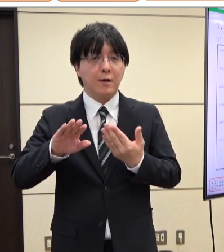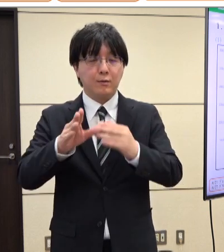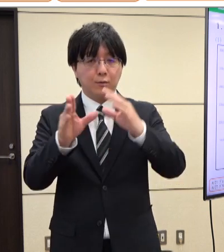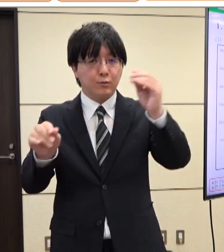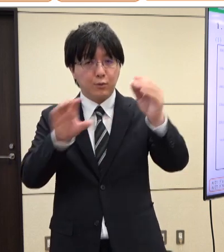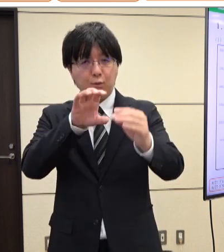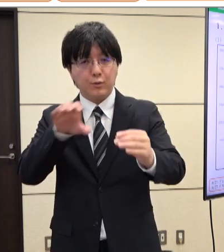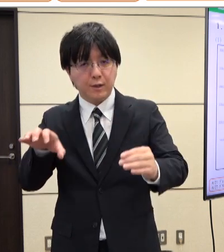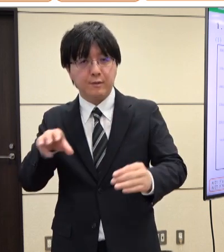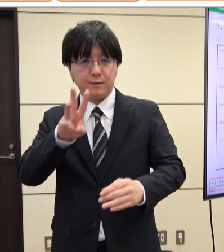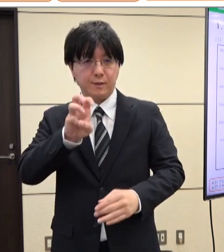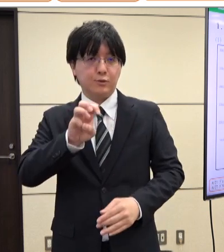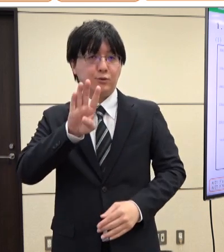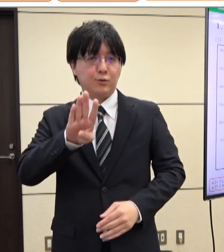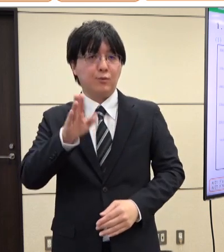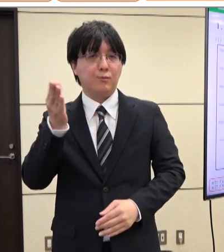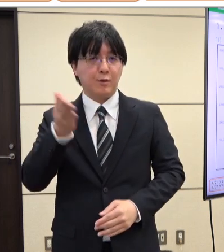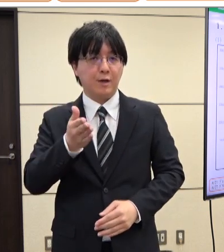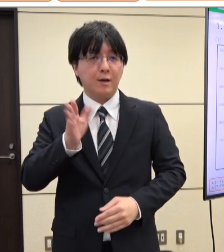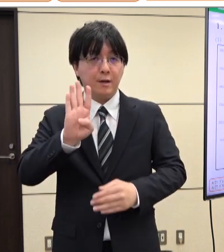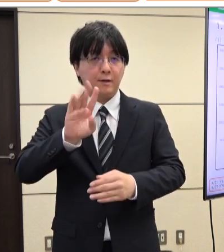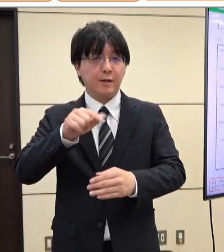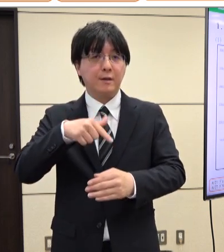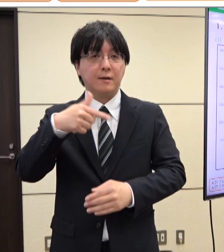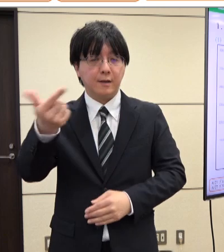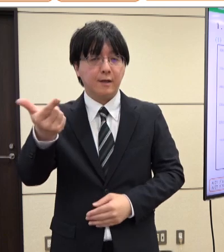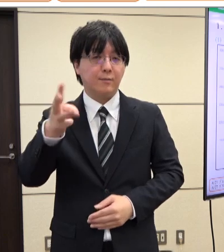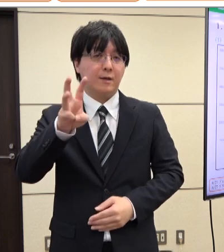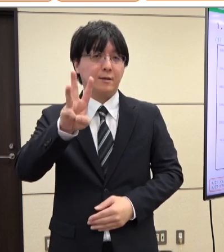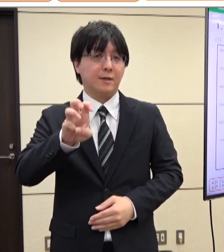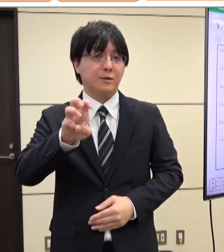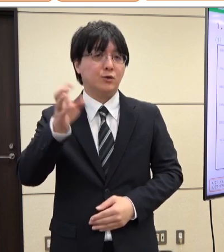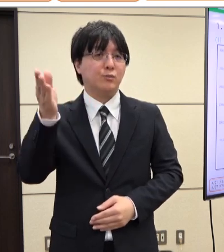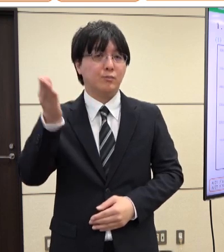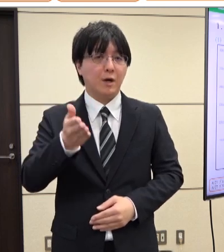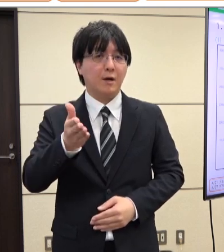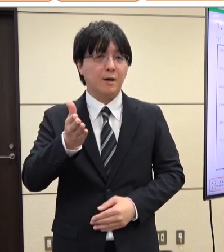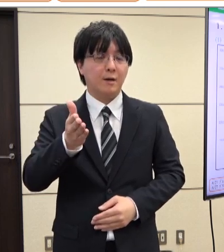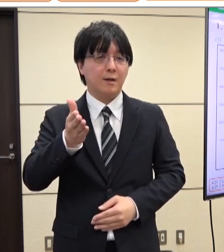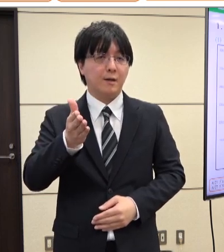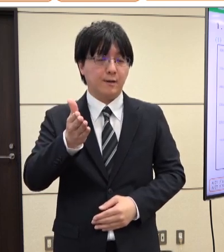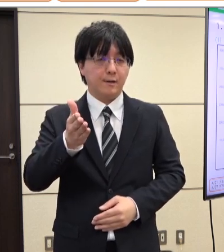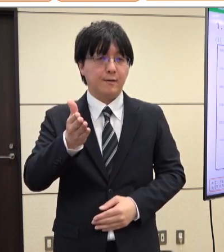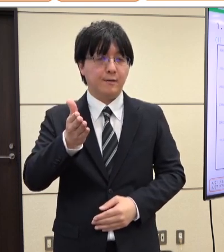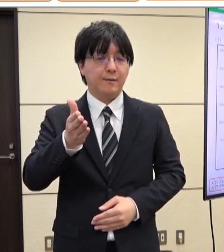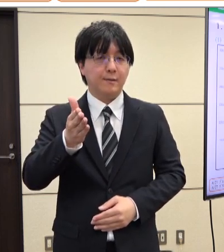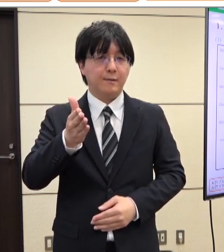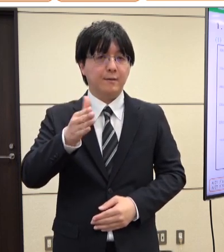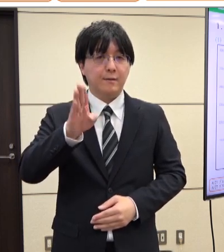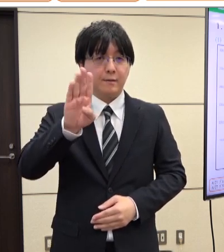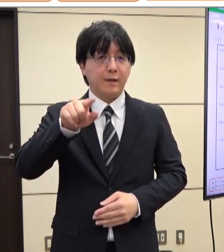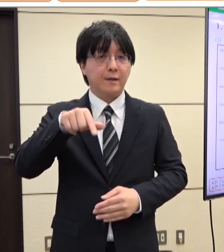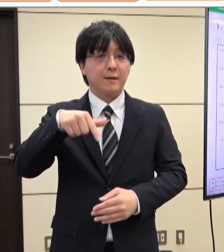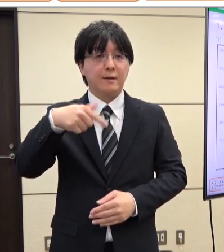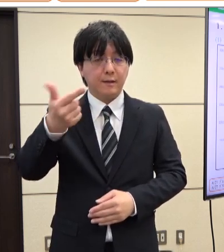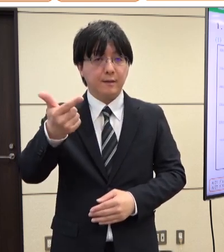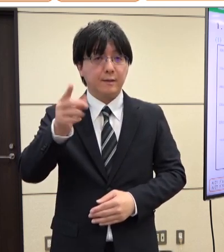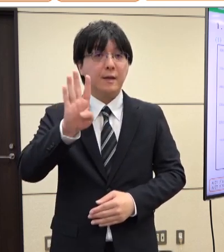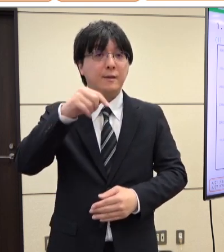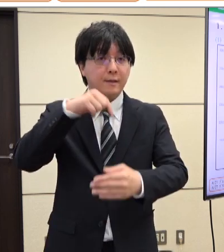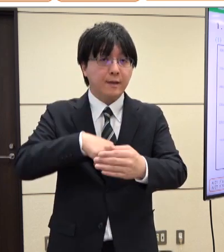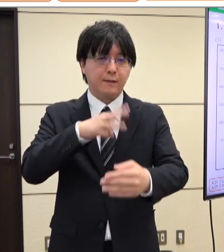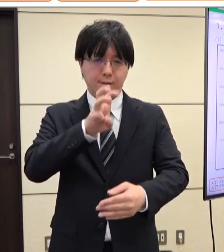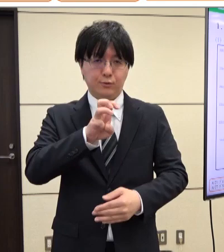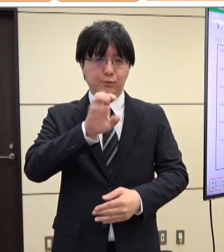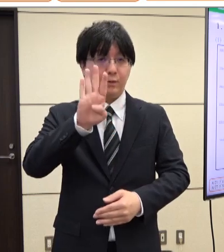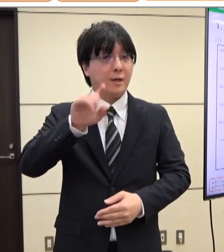からと 34%、 で県内ですと 30% という形になりますので、県外の方が約 70% という形になっ